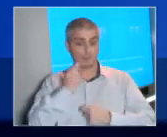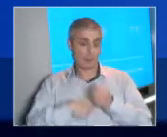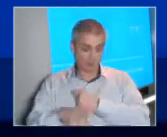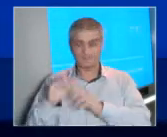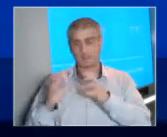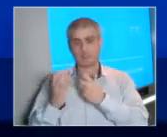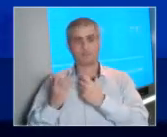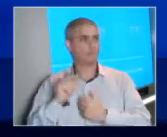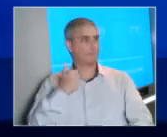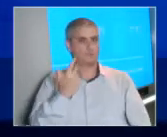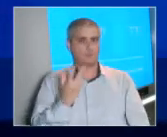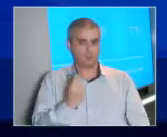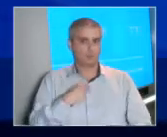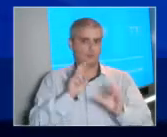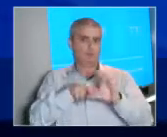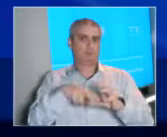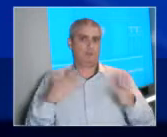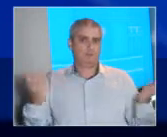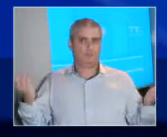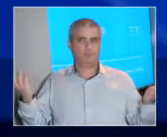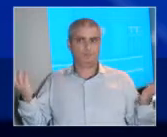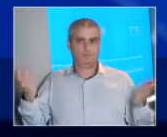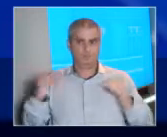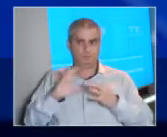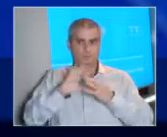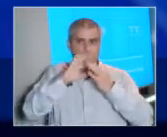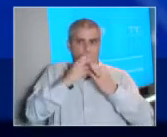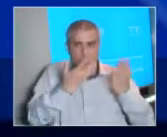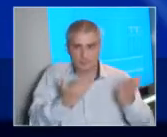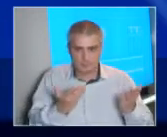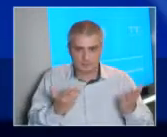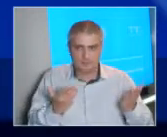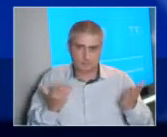גם חברתיים. תראה, קודם כל טוב שהצטרפנו למדד הזה